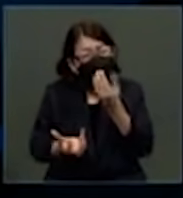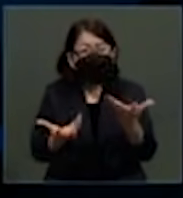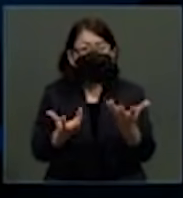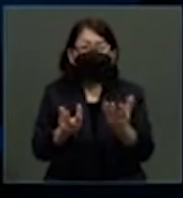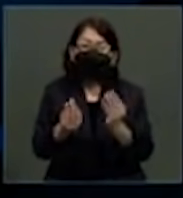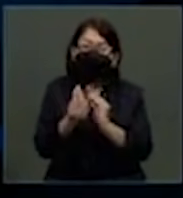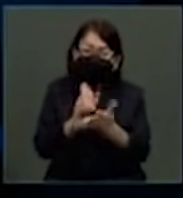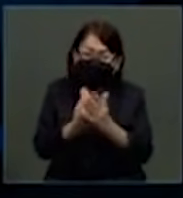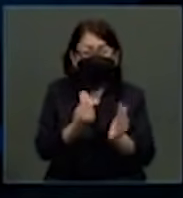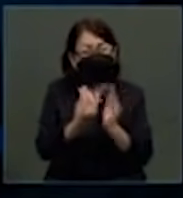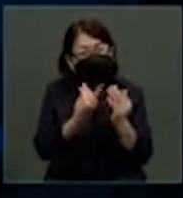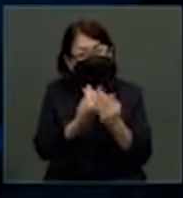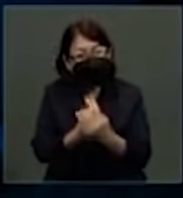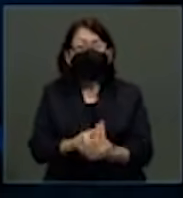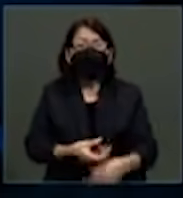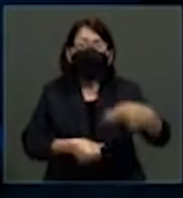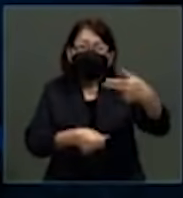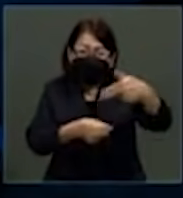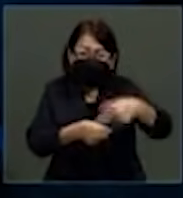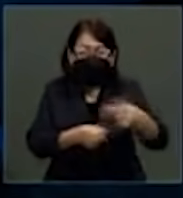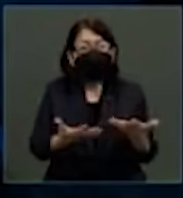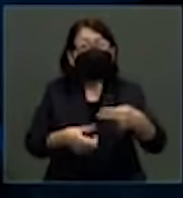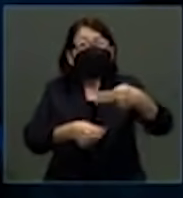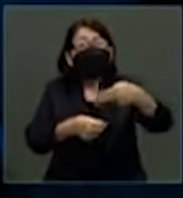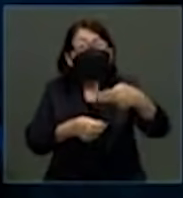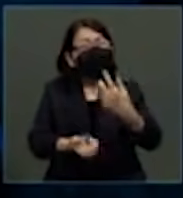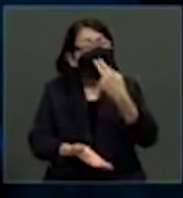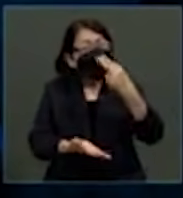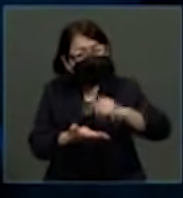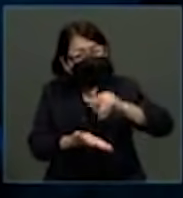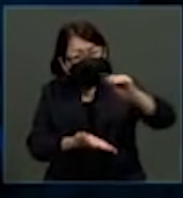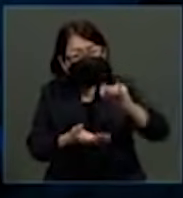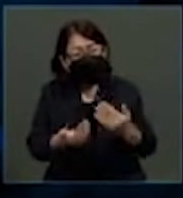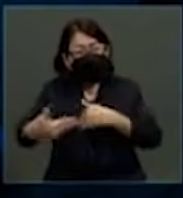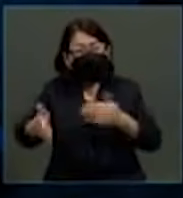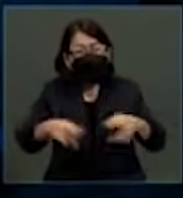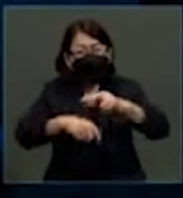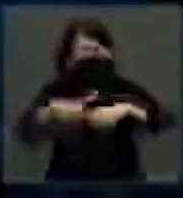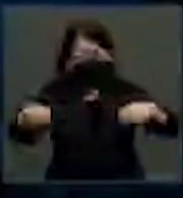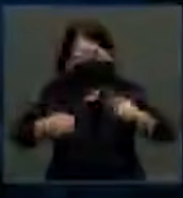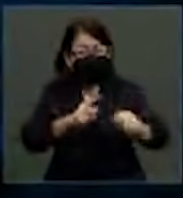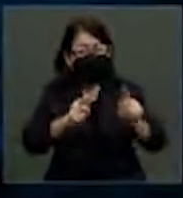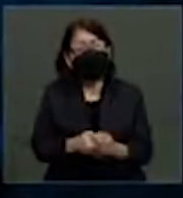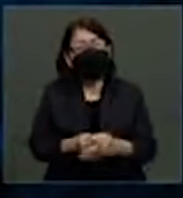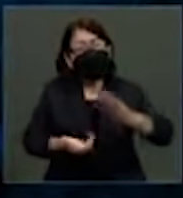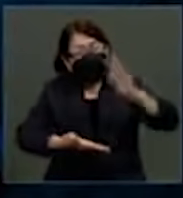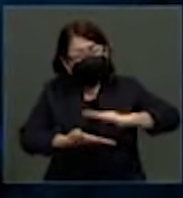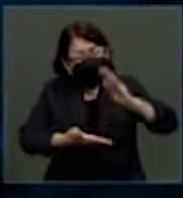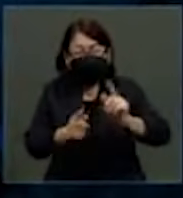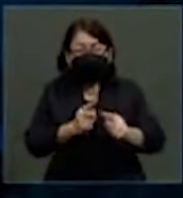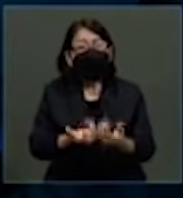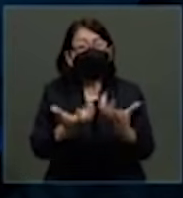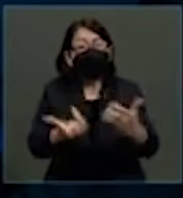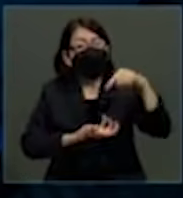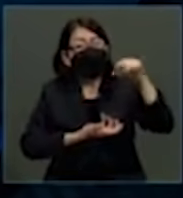ารยาเวชภัณฑ์เครื่องมือแพทย์สินค้าอุปโภคบริโภคผลผลิตทางการเกษตร